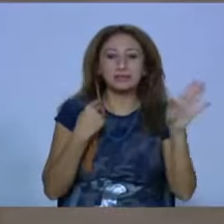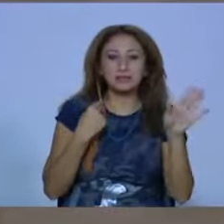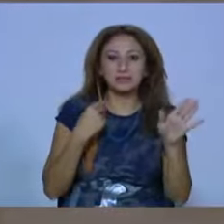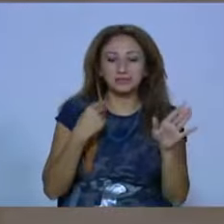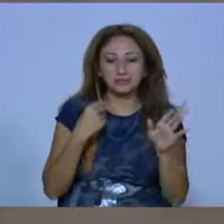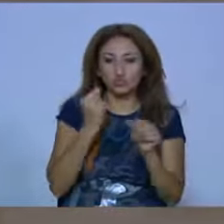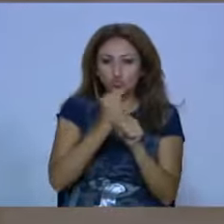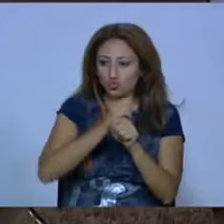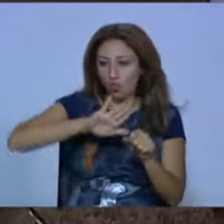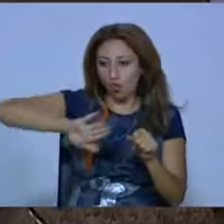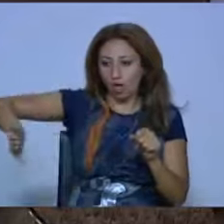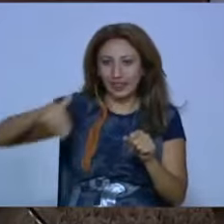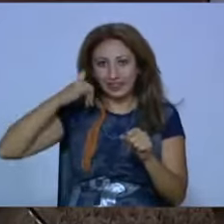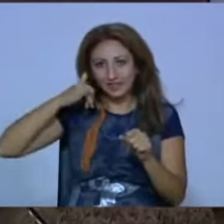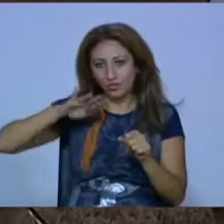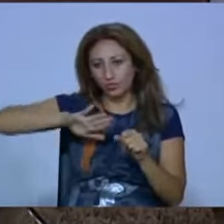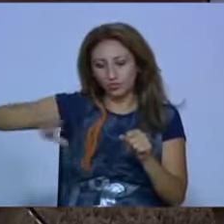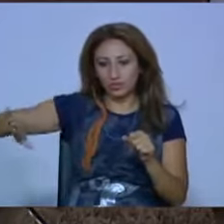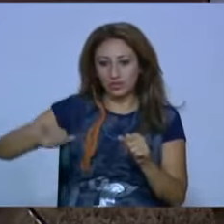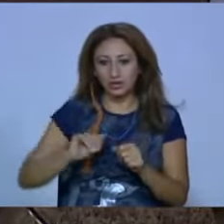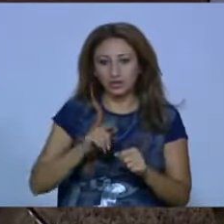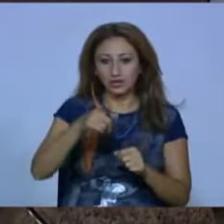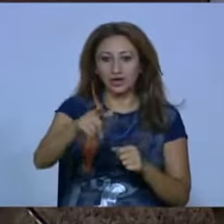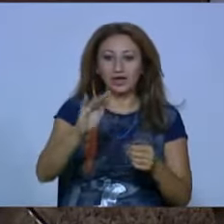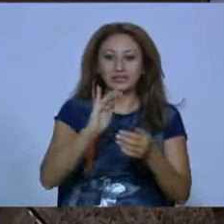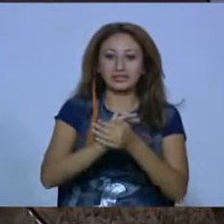واحنا قاعدين انا كلمت سليمان واديتها